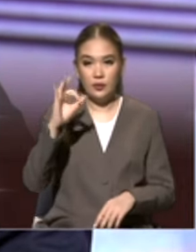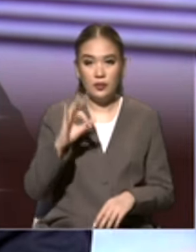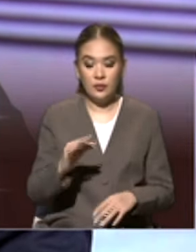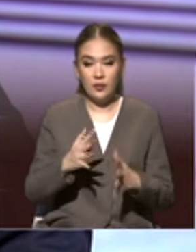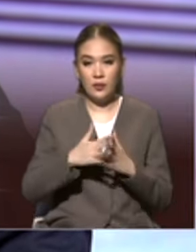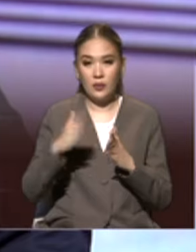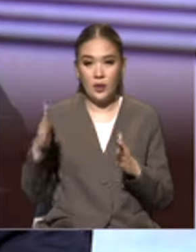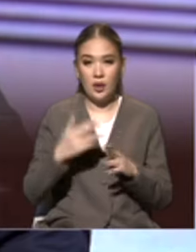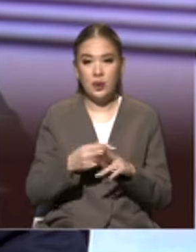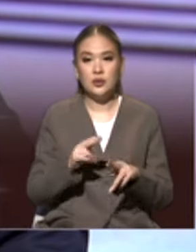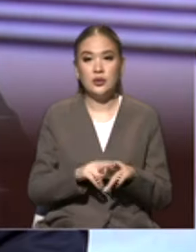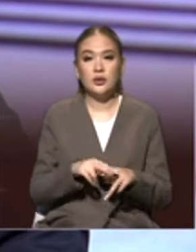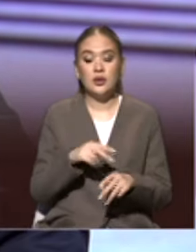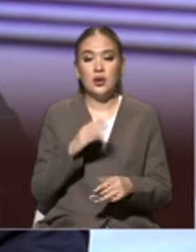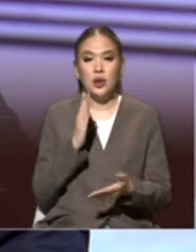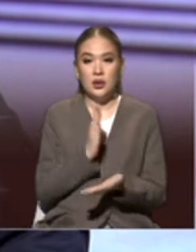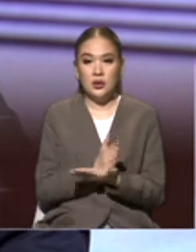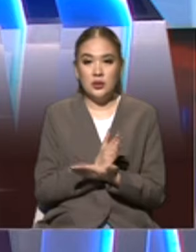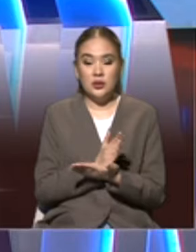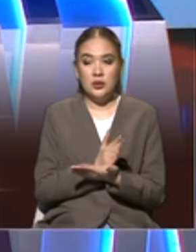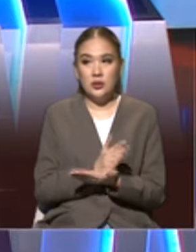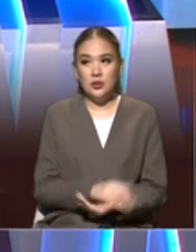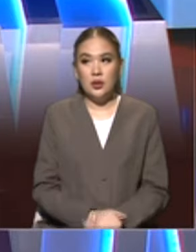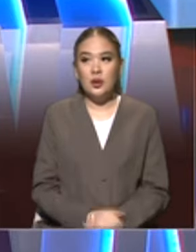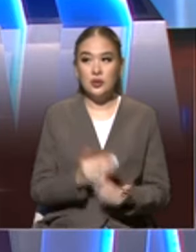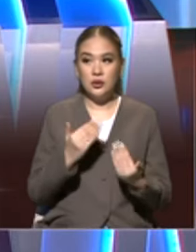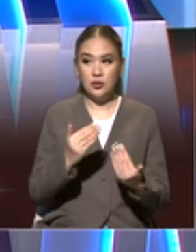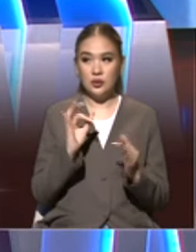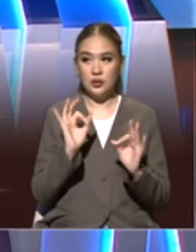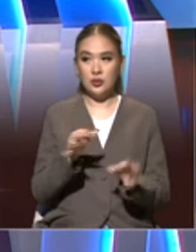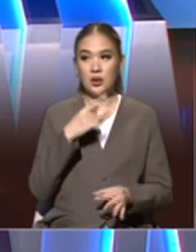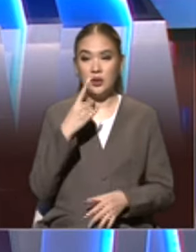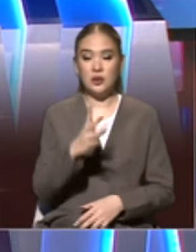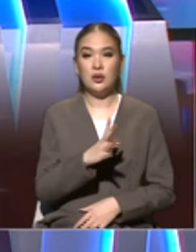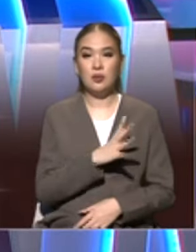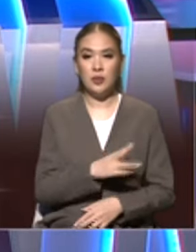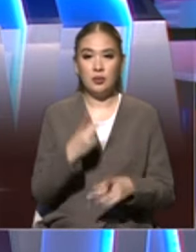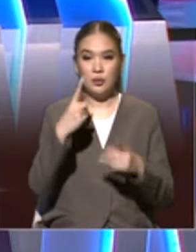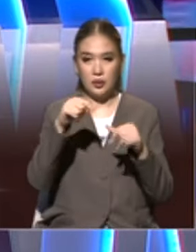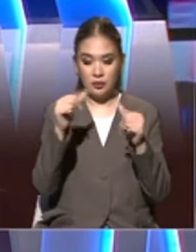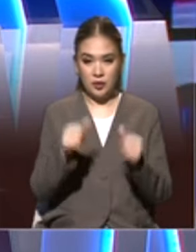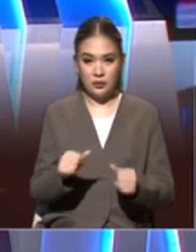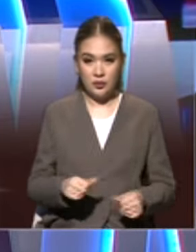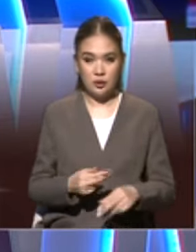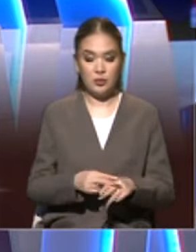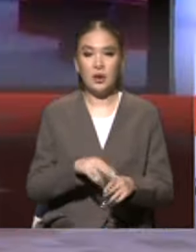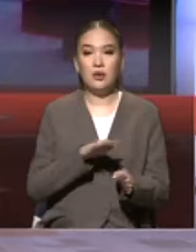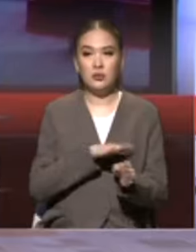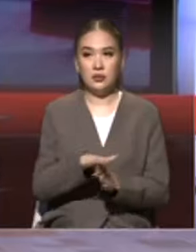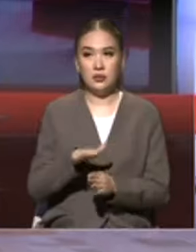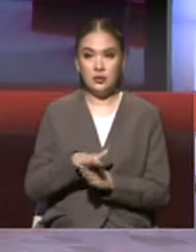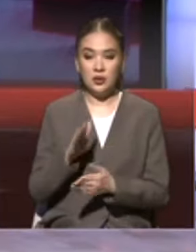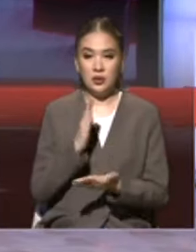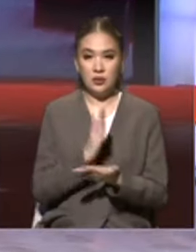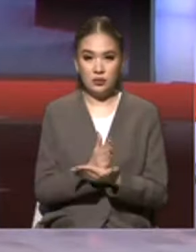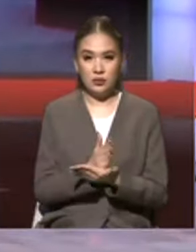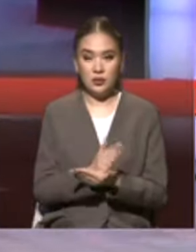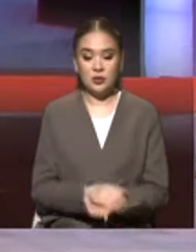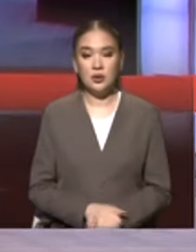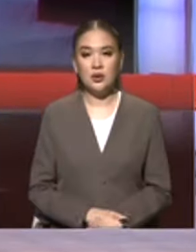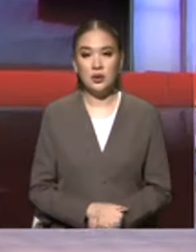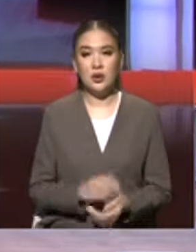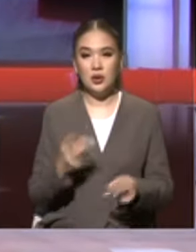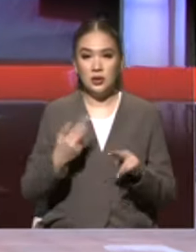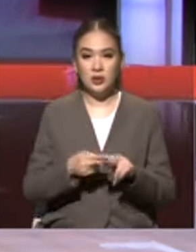бар квазимемлекеттік секторда. Дұрыс айтасыз. Енді соның барлығын қазір бір платформаға келтірдік қой. Қазіргі таңда бір платформа болады. Иә, бір платформа